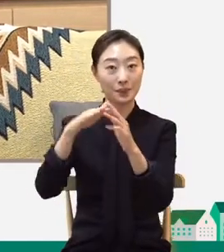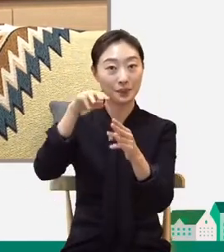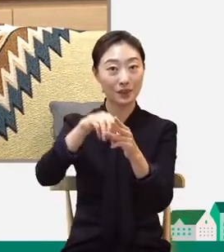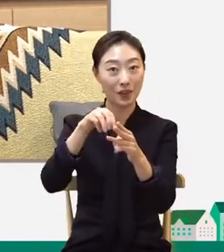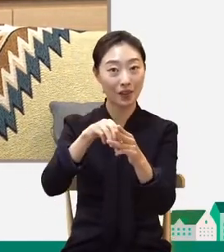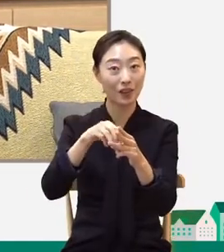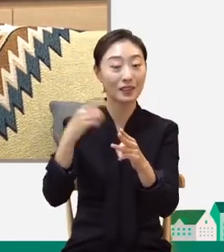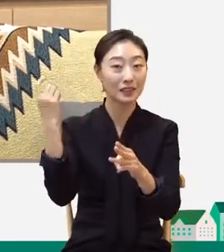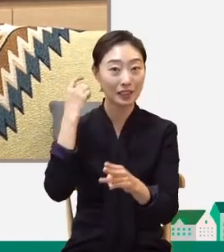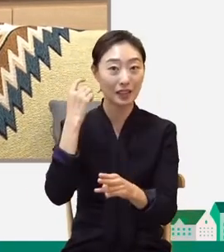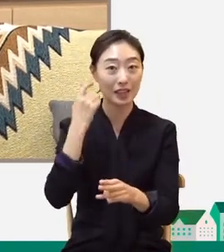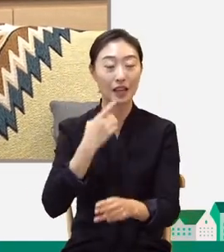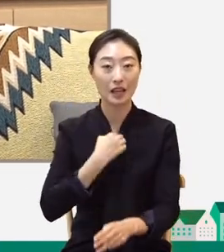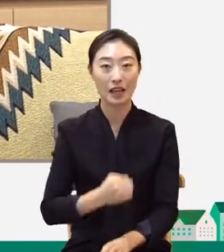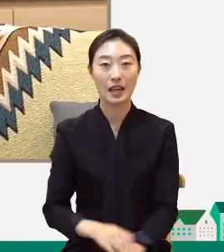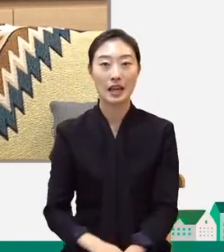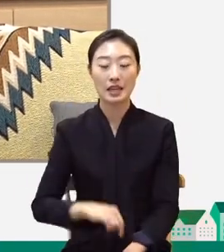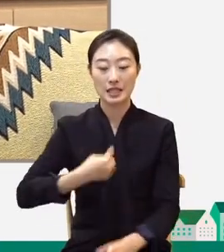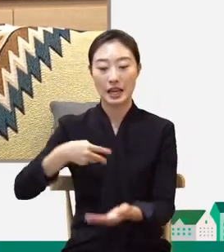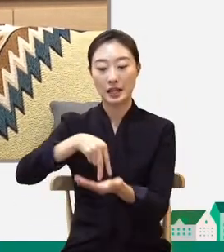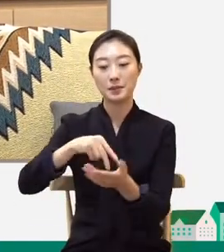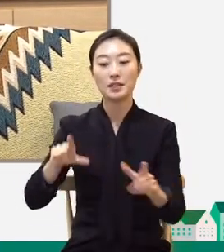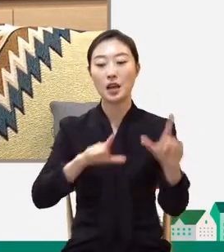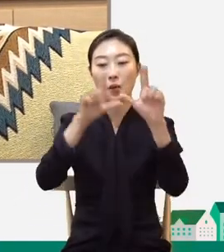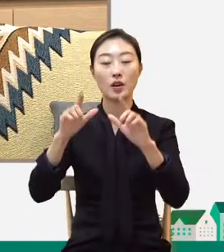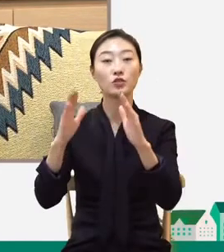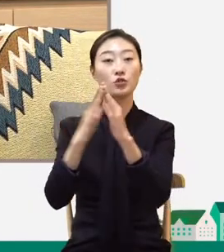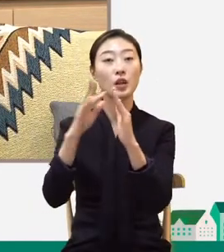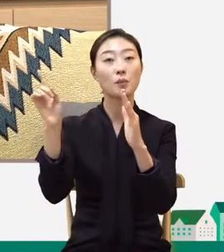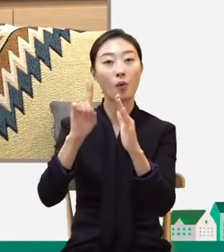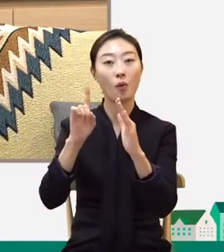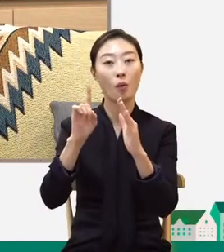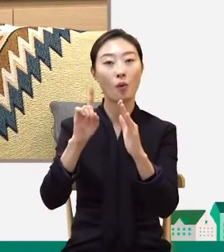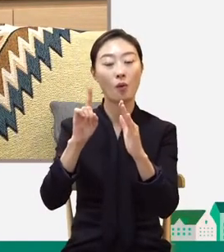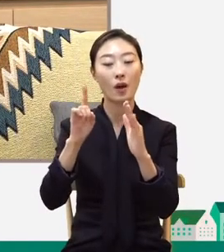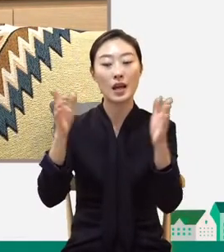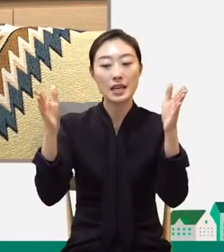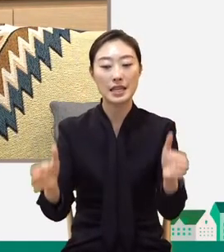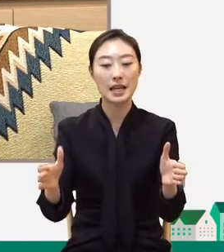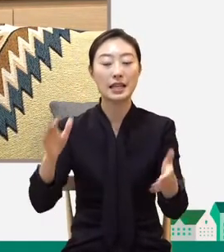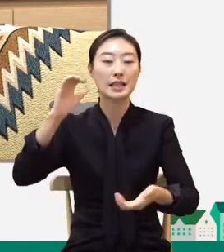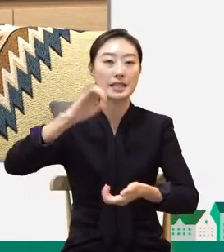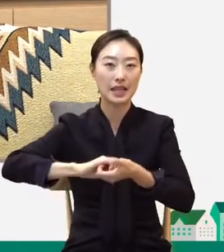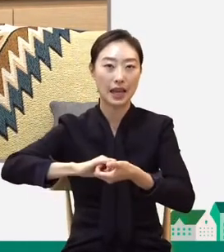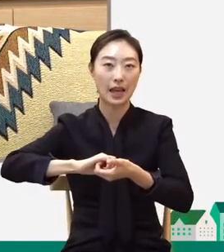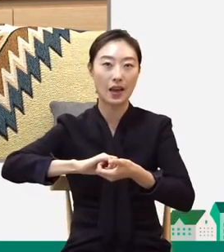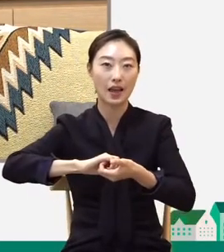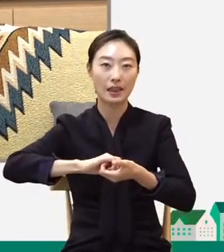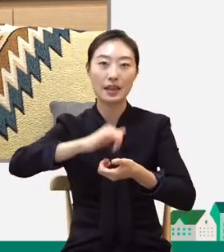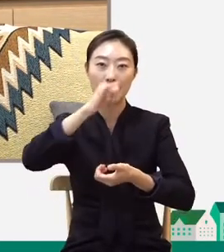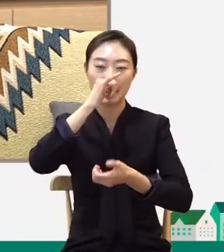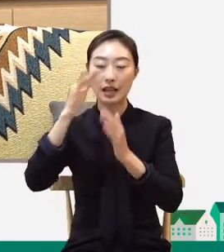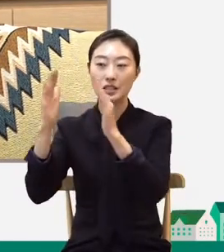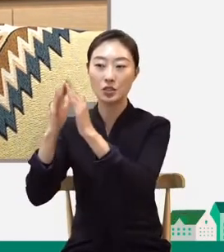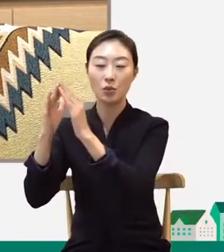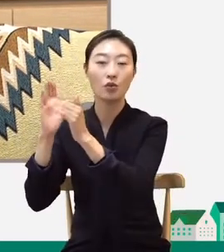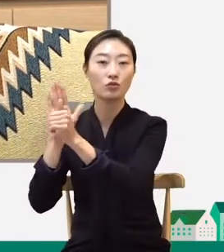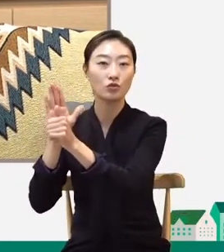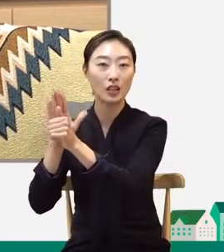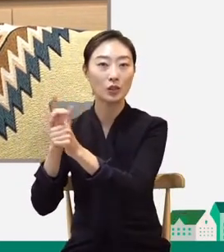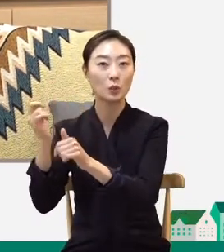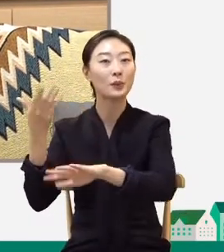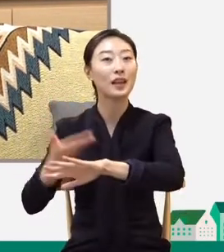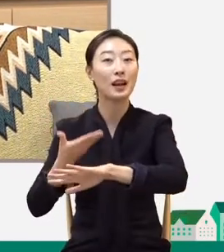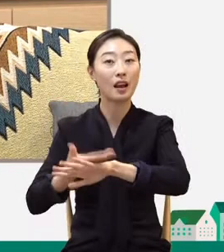사실 자립생활주택이라는 것은 입주기간이 제한적이다라는 것이 지원주택 갖고는 좀 차이가 있지만 그 외에